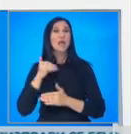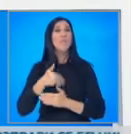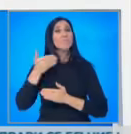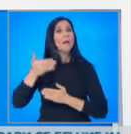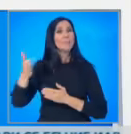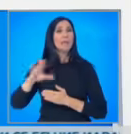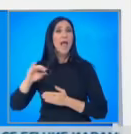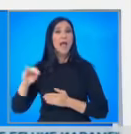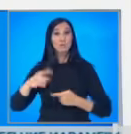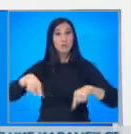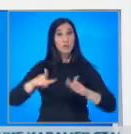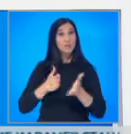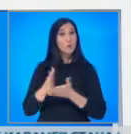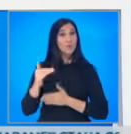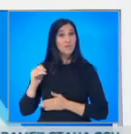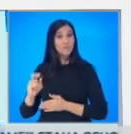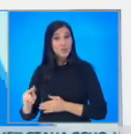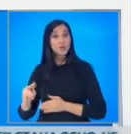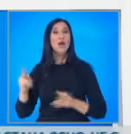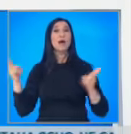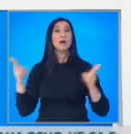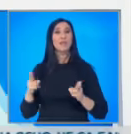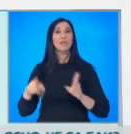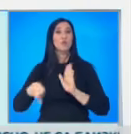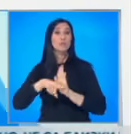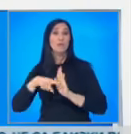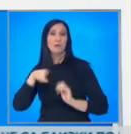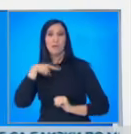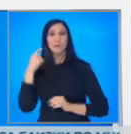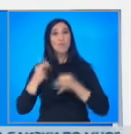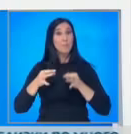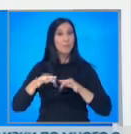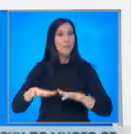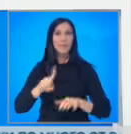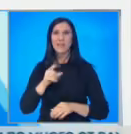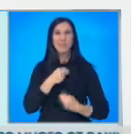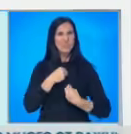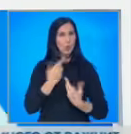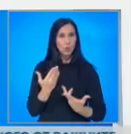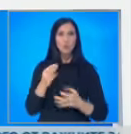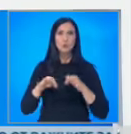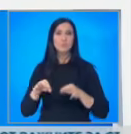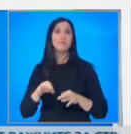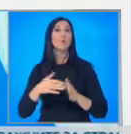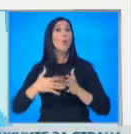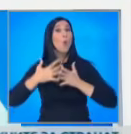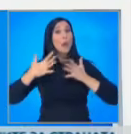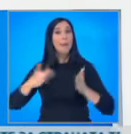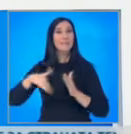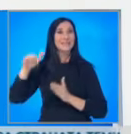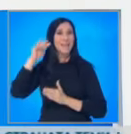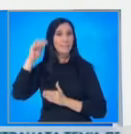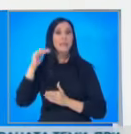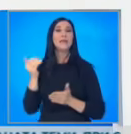еврозоната. Според Fitch, краткосрочните негативни рискове от пандемията и несигурността от изборите до голяма степен се компенсират